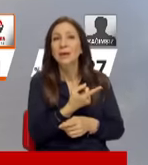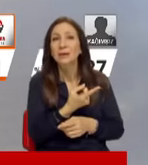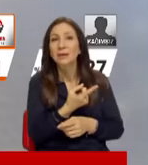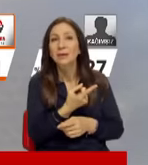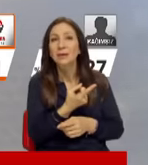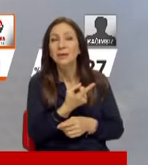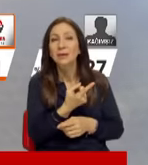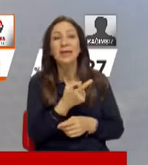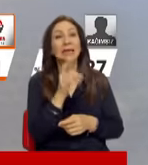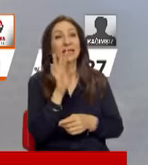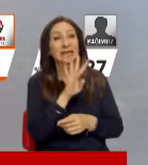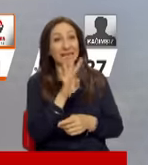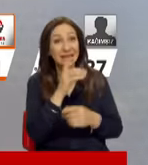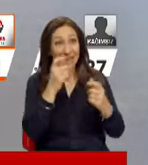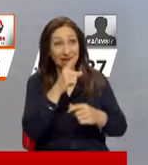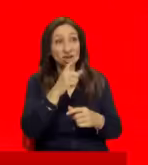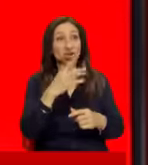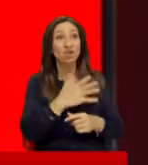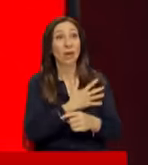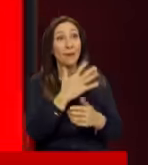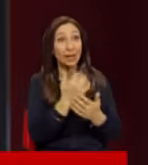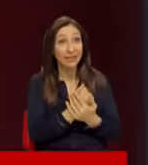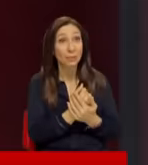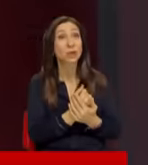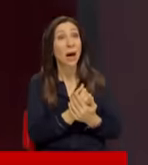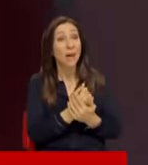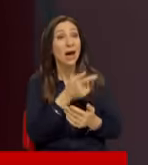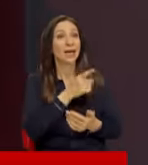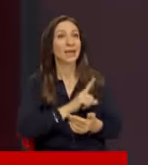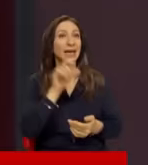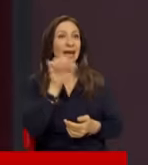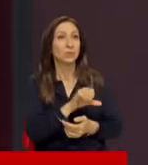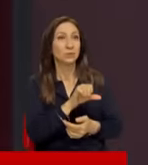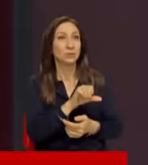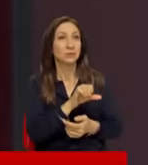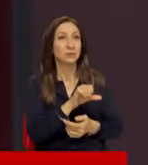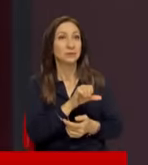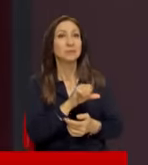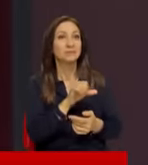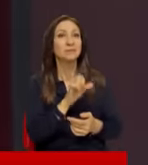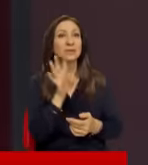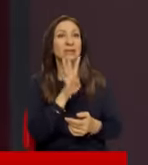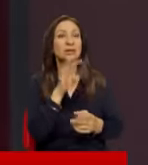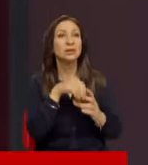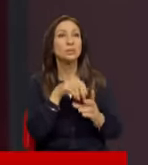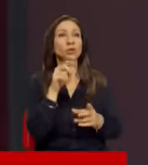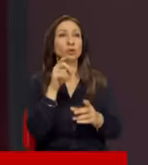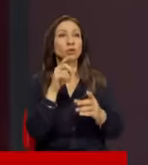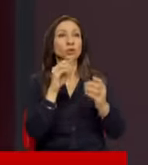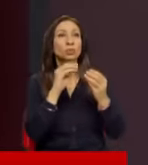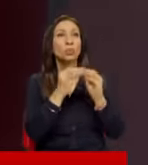demek? Kırklareli'nde CHP kazanmış ama adayı kaybetmiş. Evet, yani Kırklareli için böyle bir durum